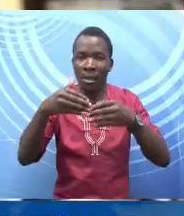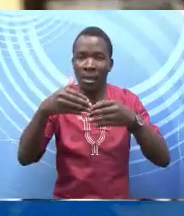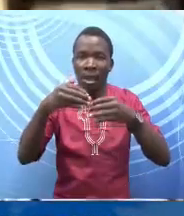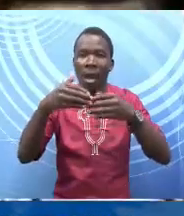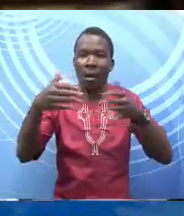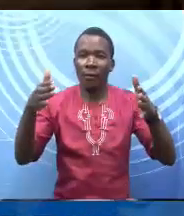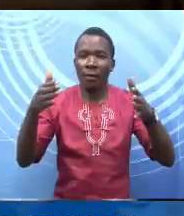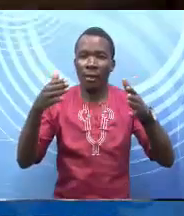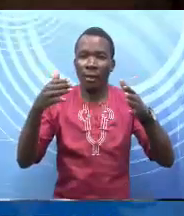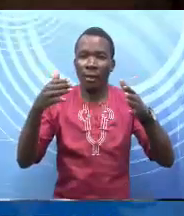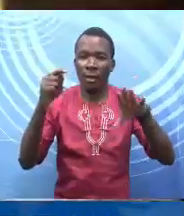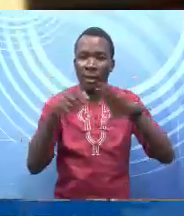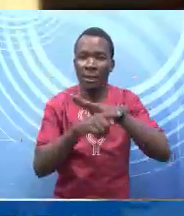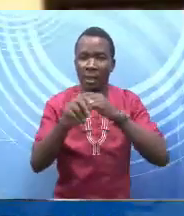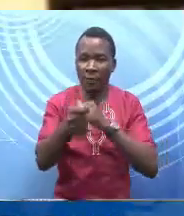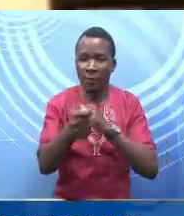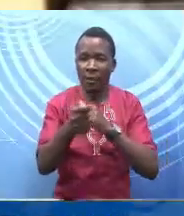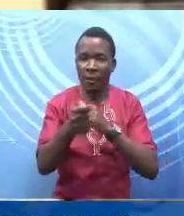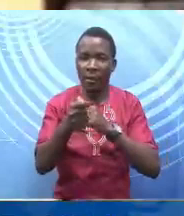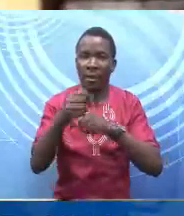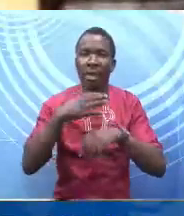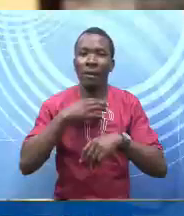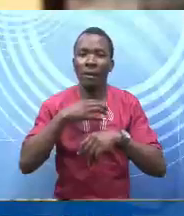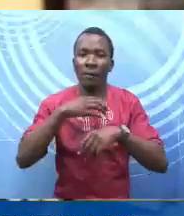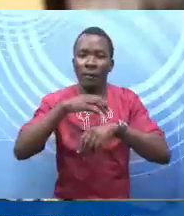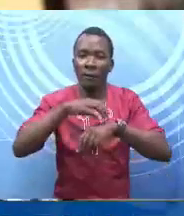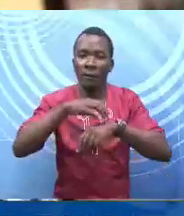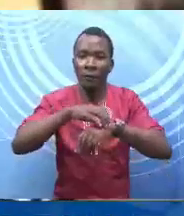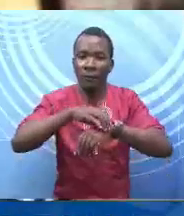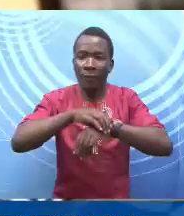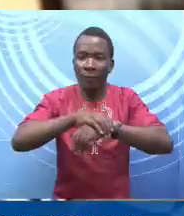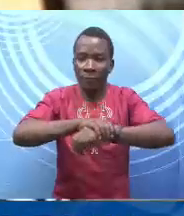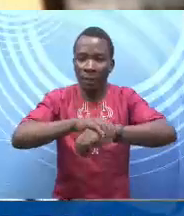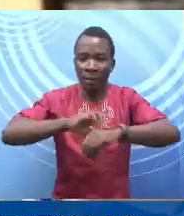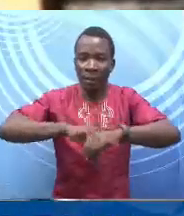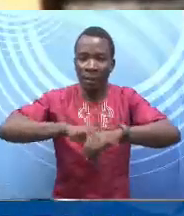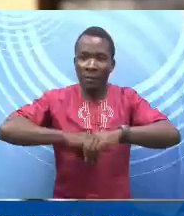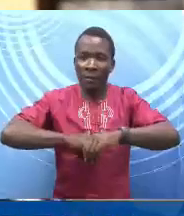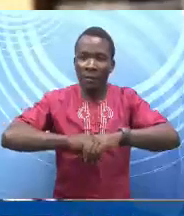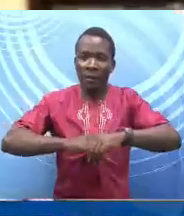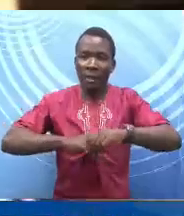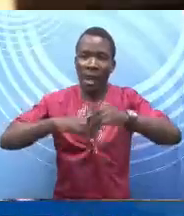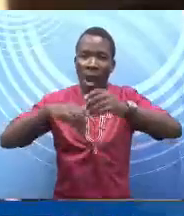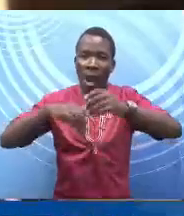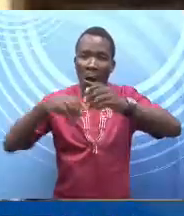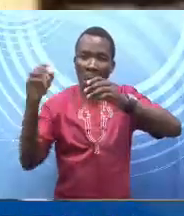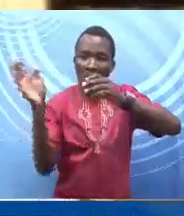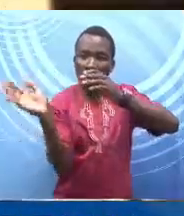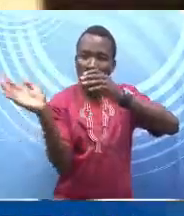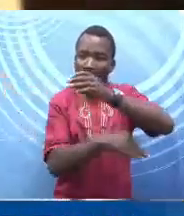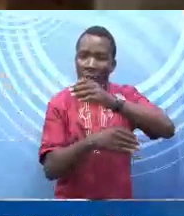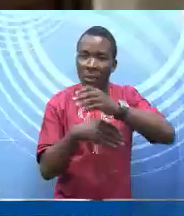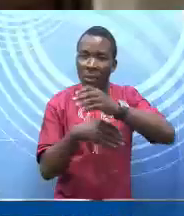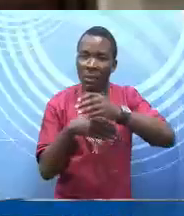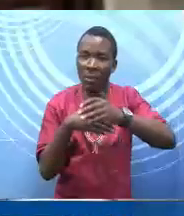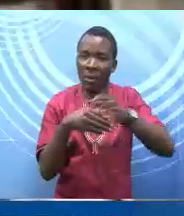ninjiye yahise ashyiraho ingufuri amfata mu mikandara ahita ankubita rushye akubita no mu wundi musaya.